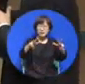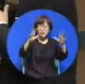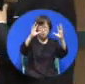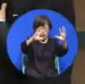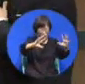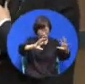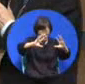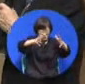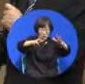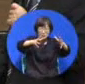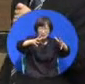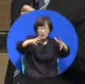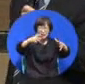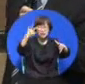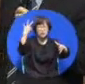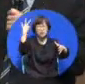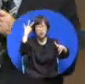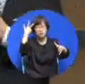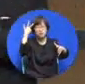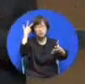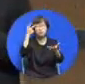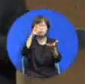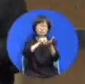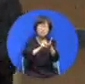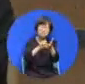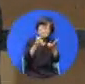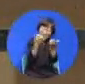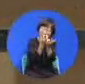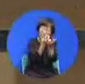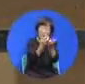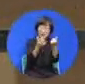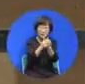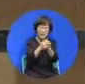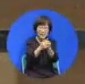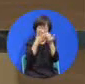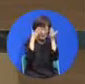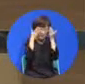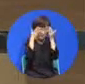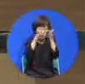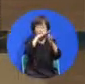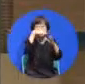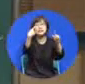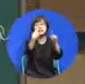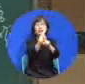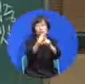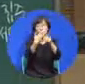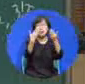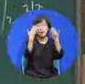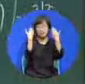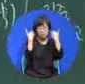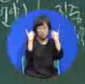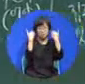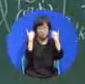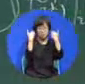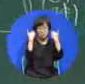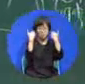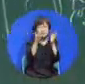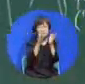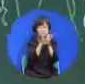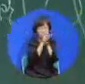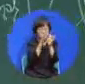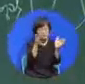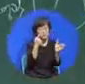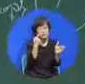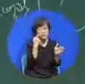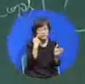때문에 집중 치유 학교 만들. And what's the last thing that we need to do? We have to have a concentrated school for healing, because so